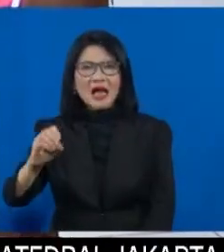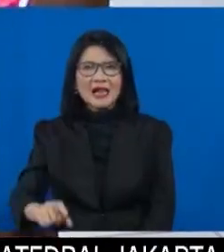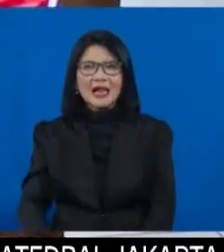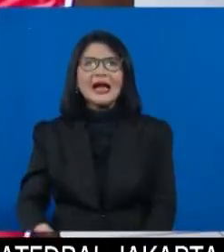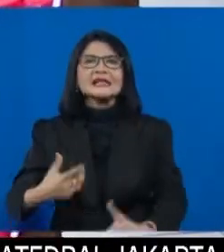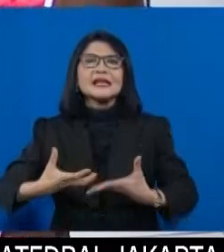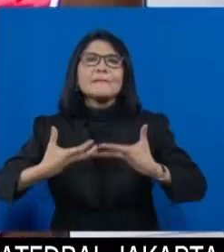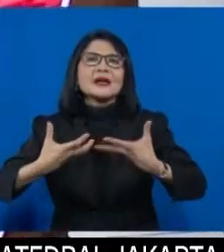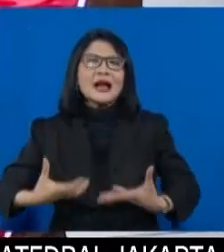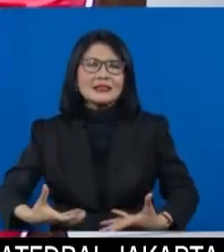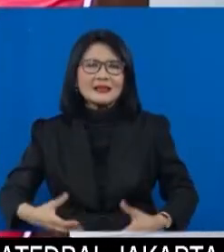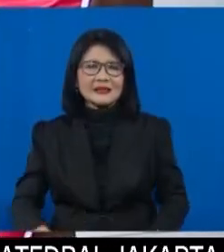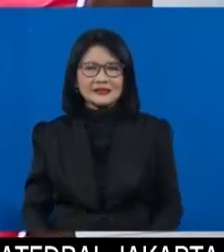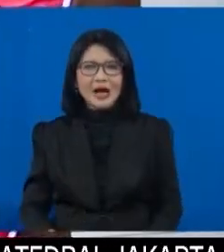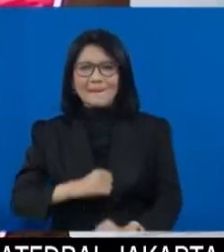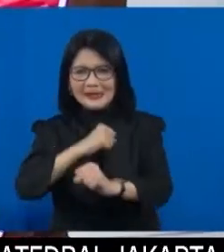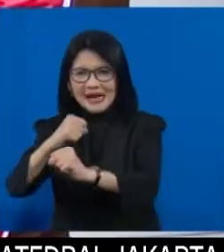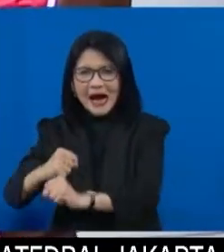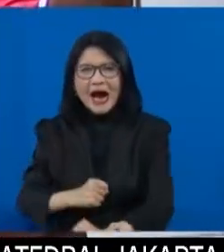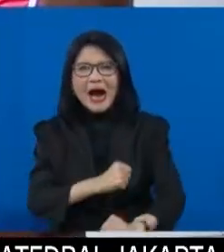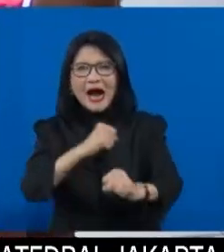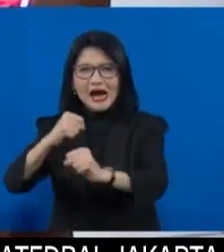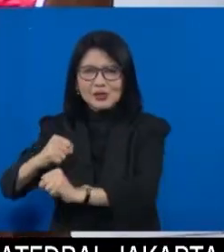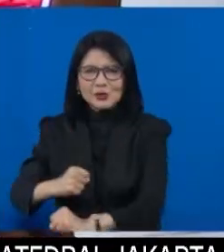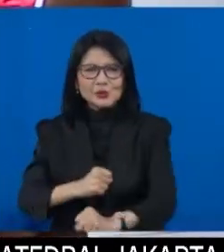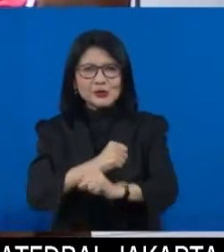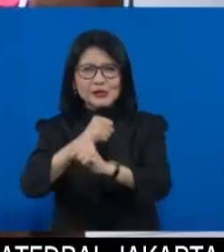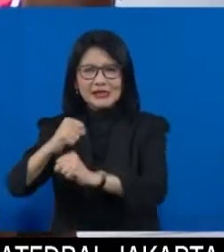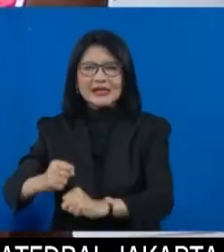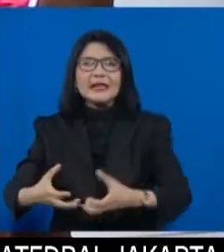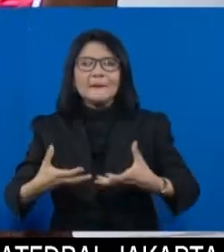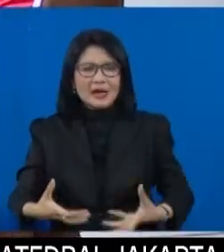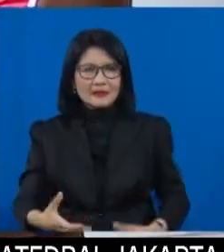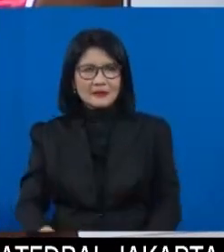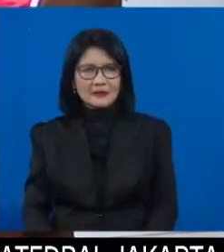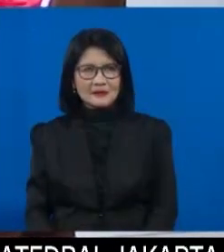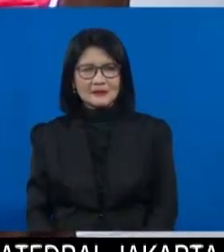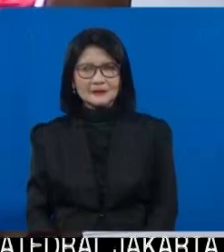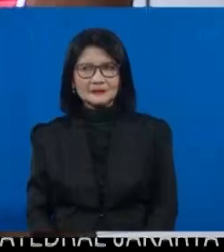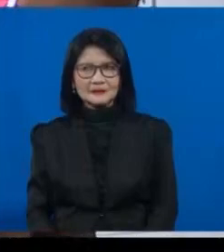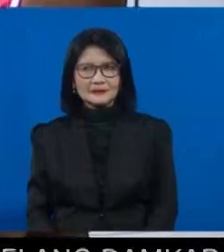Iya benar, pas diaduk gini makin berat.